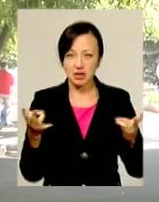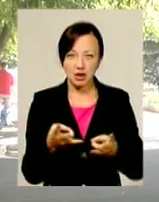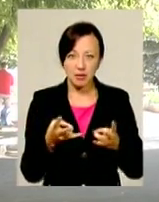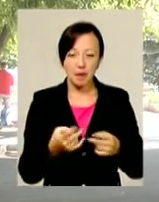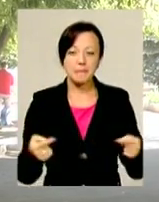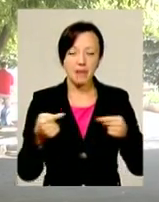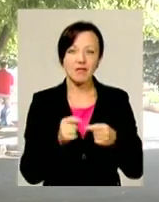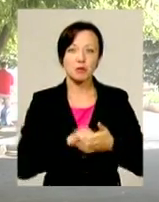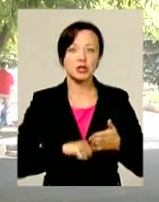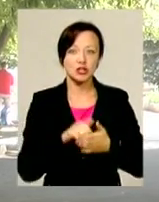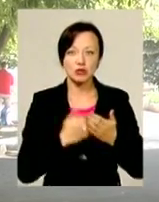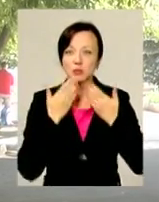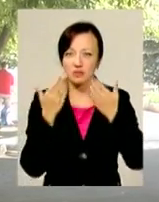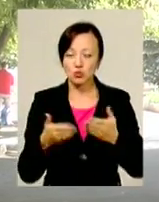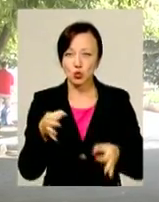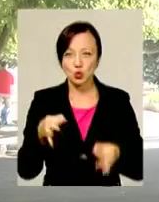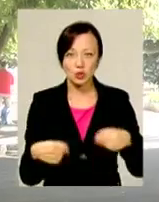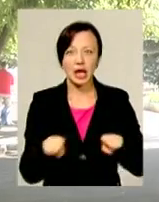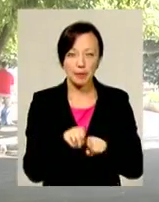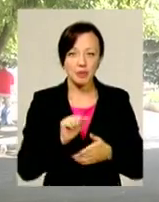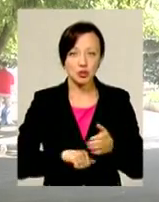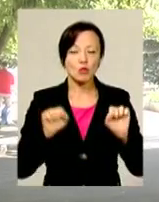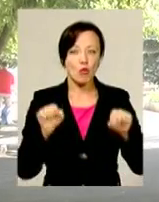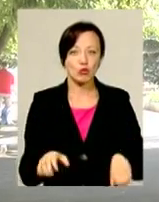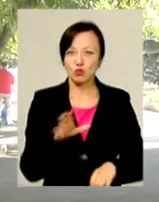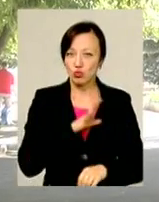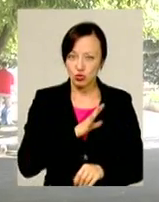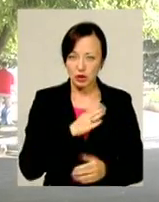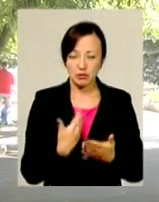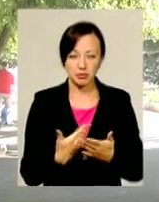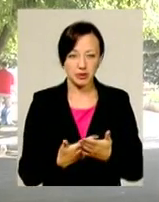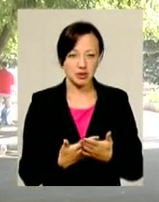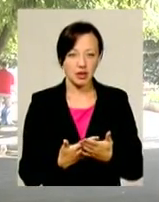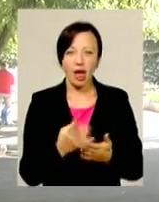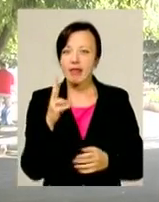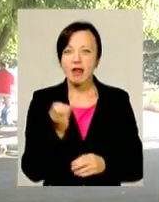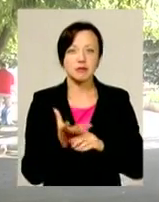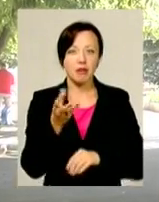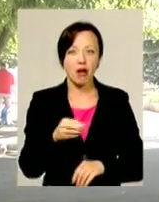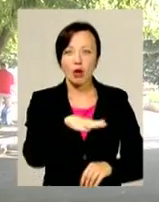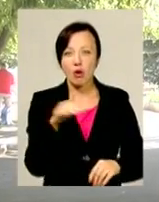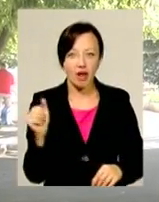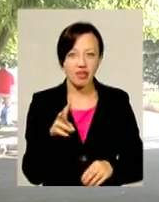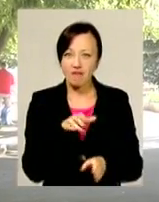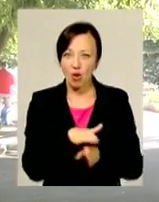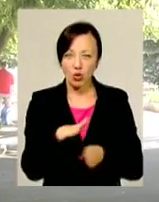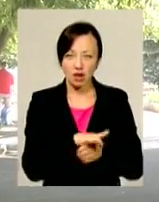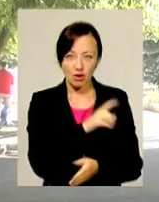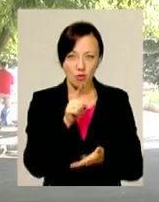певні підстави для того, щоб звернутися до суду. Такими підставами можуть слугувати несплата орендної плати, тобто невиконання